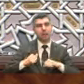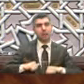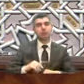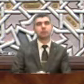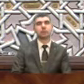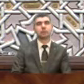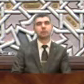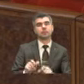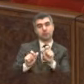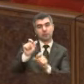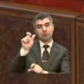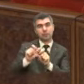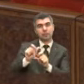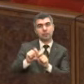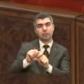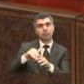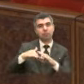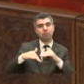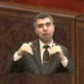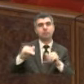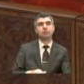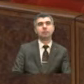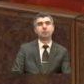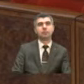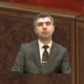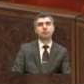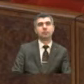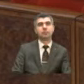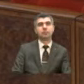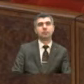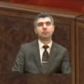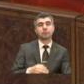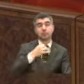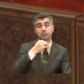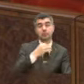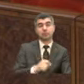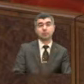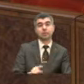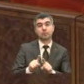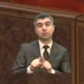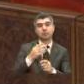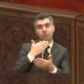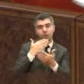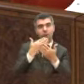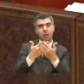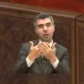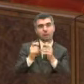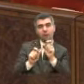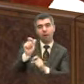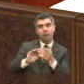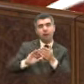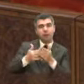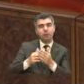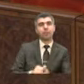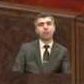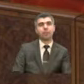الدوله، السيد الوزير، السيدات والساده النواب. بدوري كنشكركم على التهنئه، وكنشكر الاخوان في الفريق